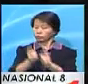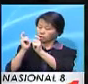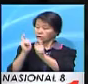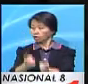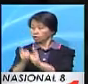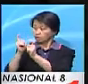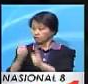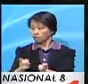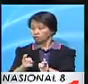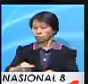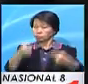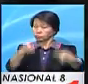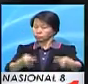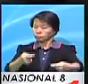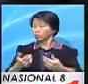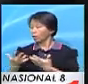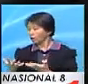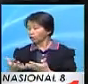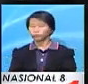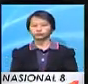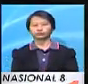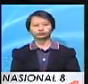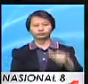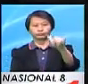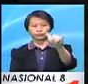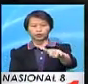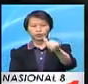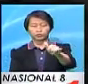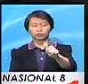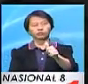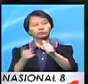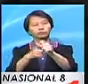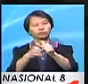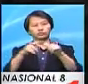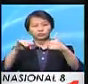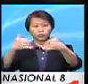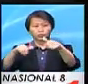yang dipertandingkan. Ya, mulanya pemain-pemain yang